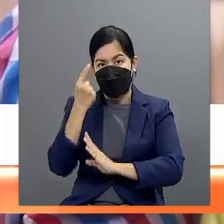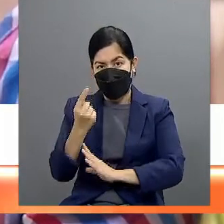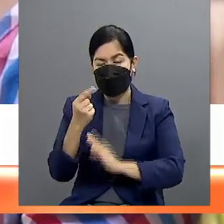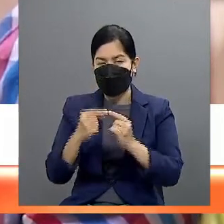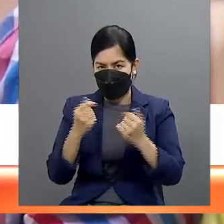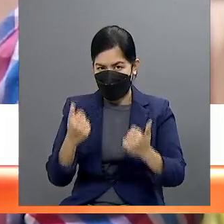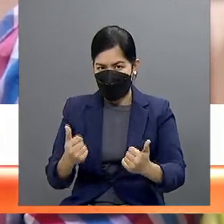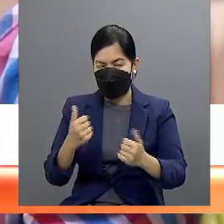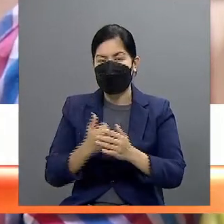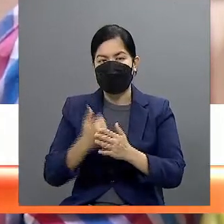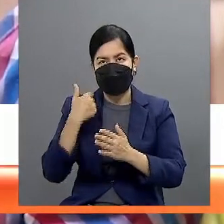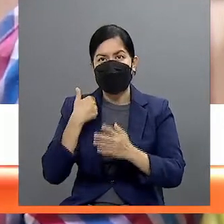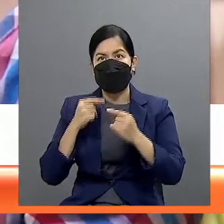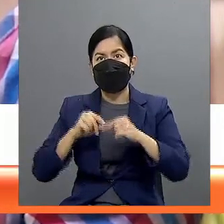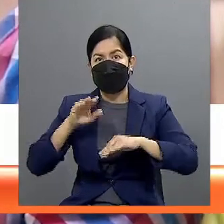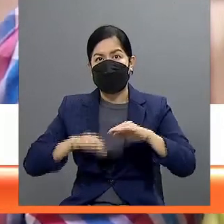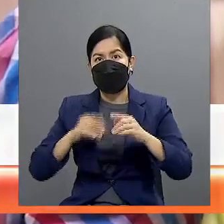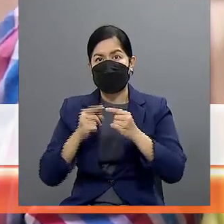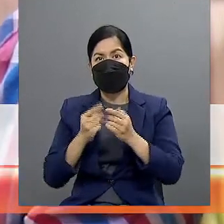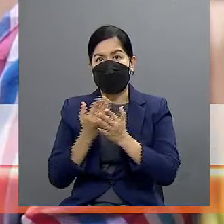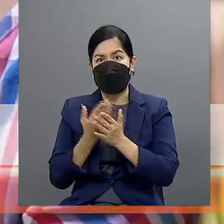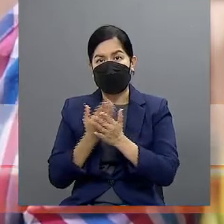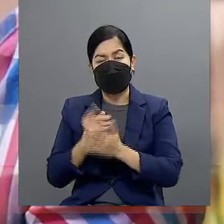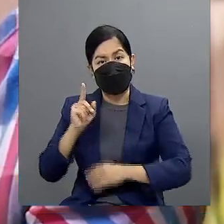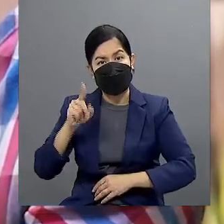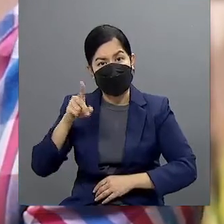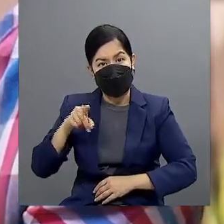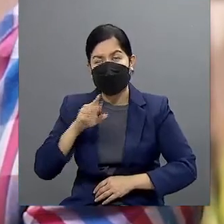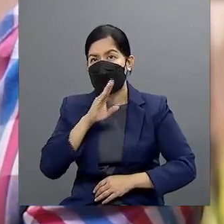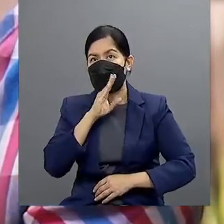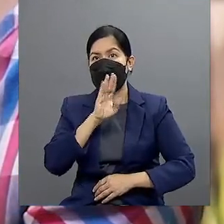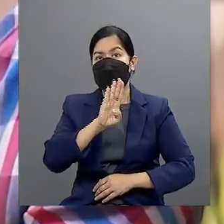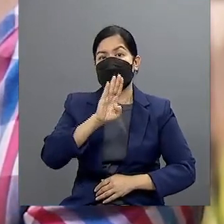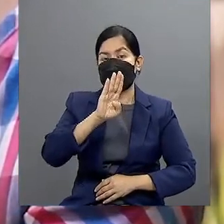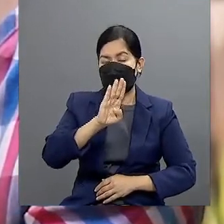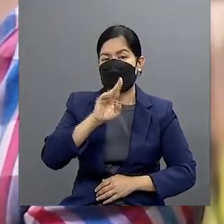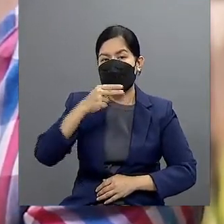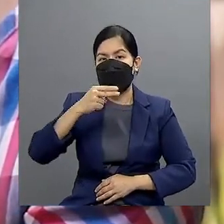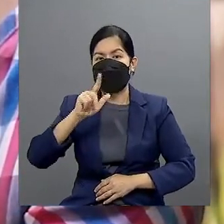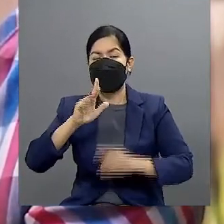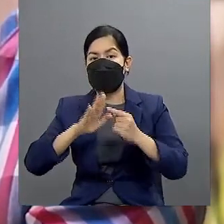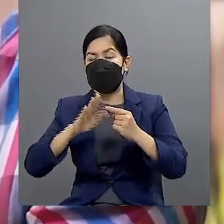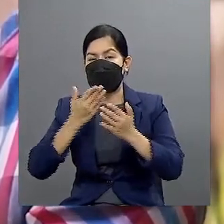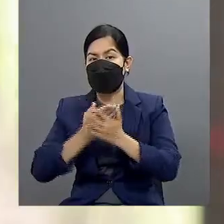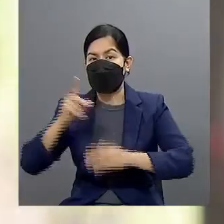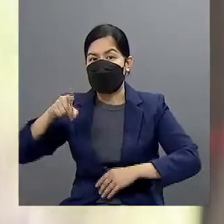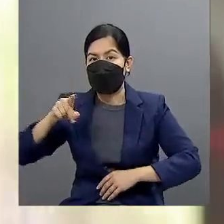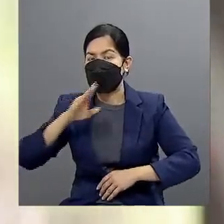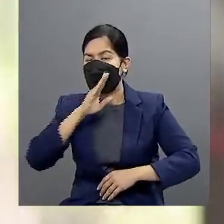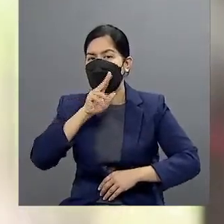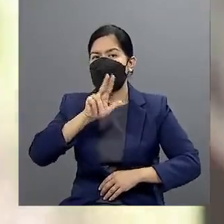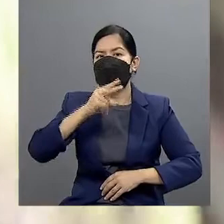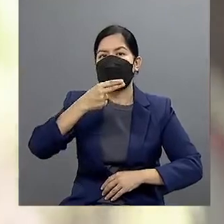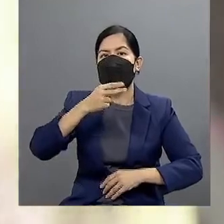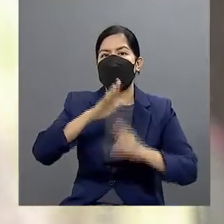เกือบพันก็ได้ถ้าว่าได้สีลาก็พันหนึ่งแต่ว่าถ้าว่าได้จากสามลาก็750 การท